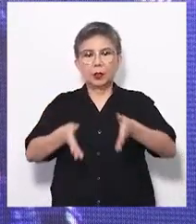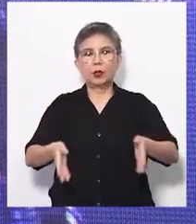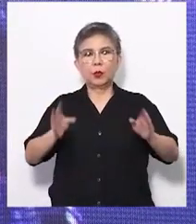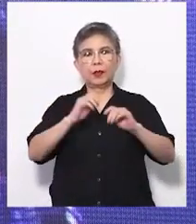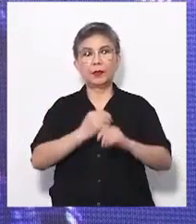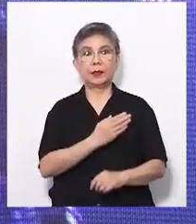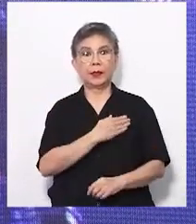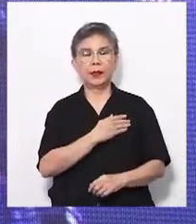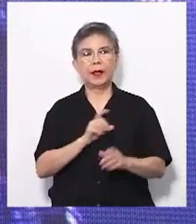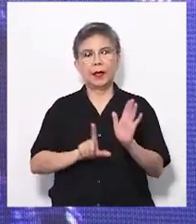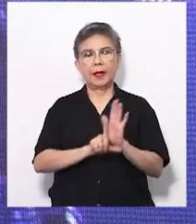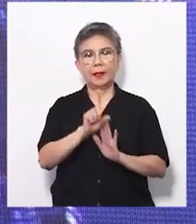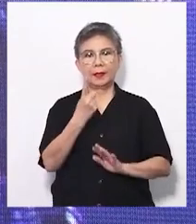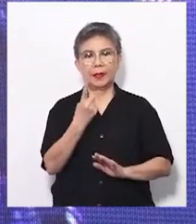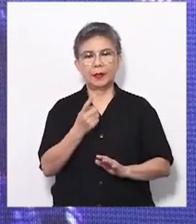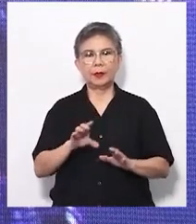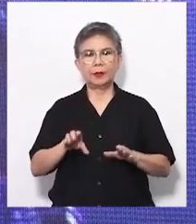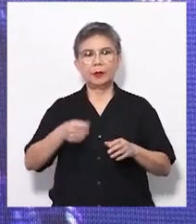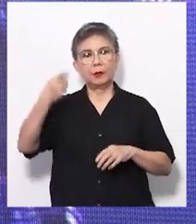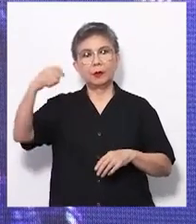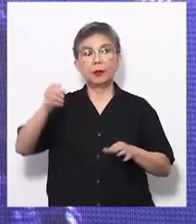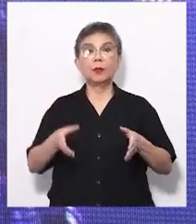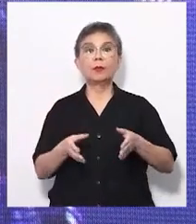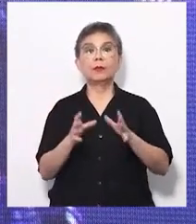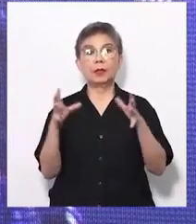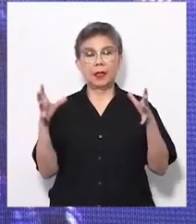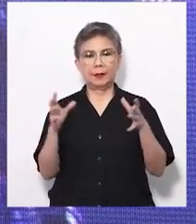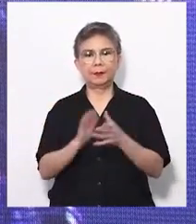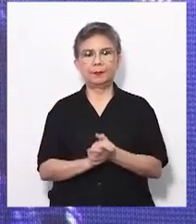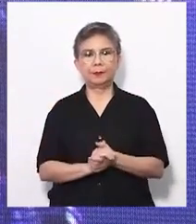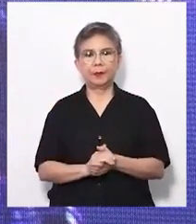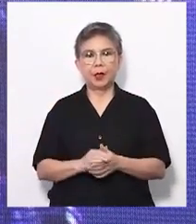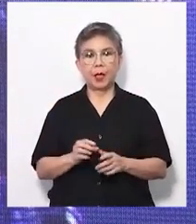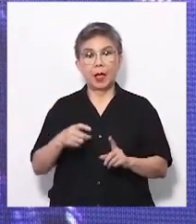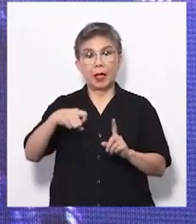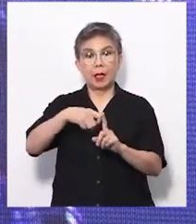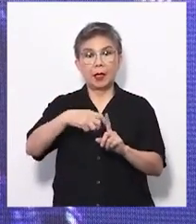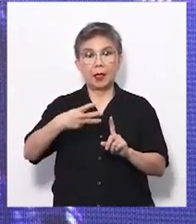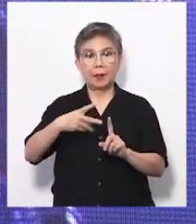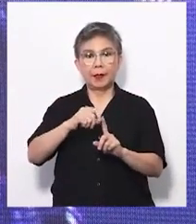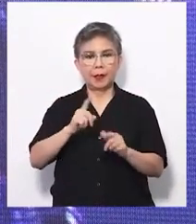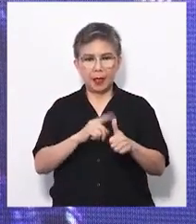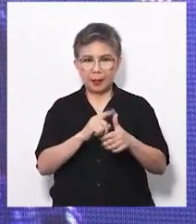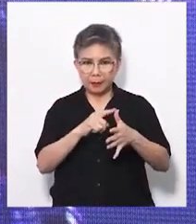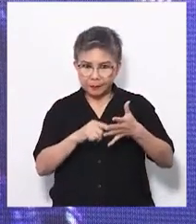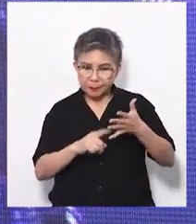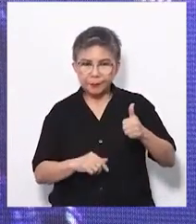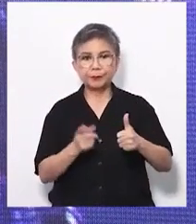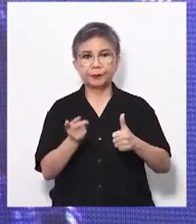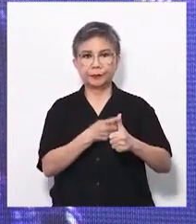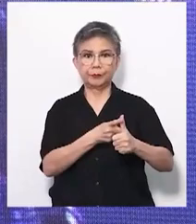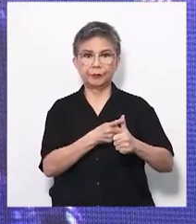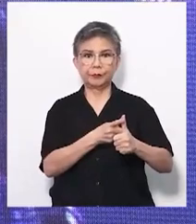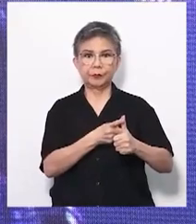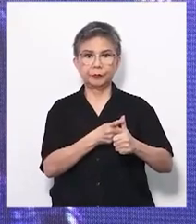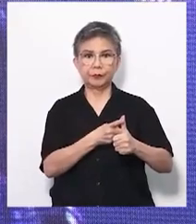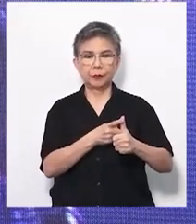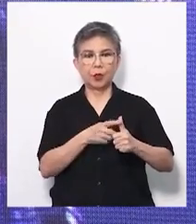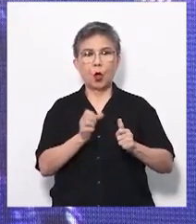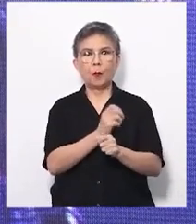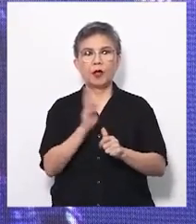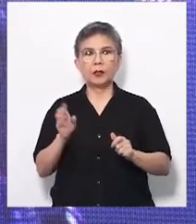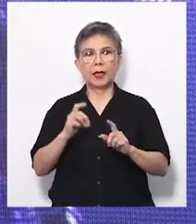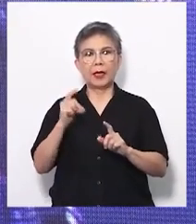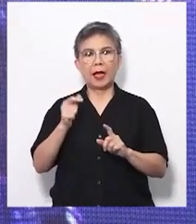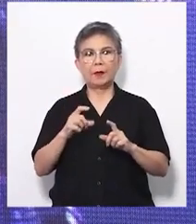tncc lantai 1 Mabes Polri Adapun komisi sidang KTP terdiri dari yang pertama